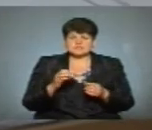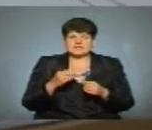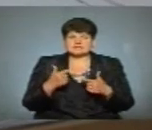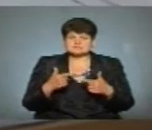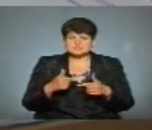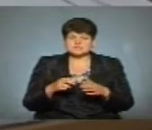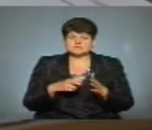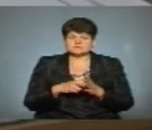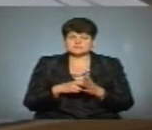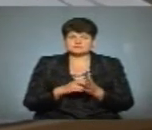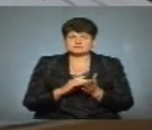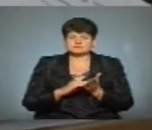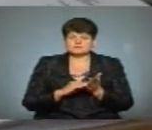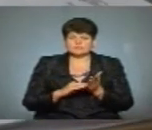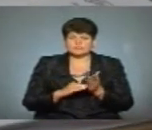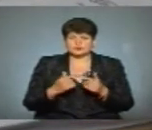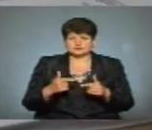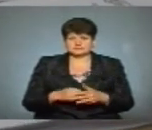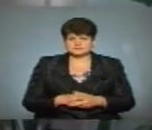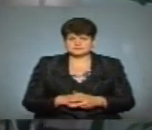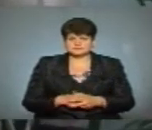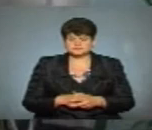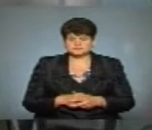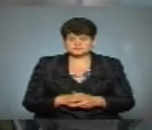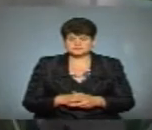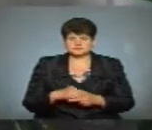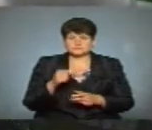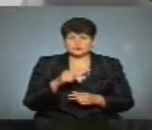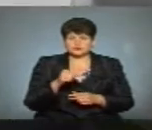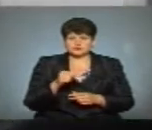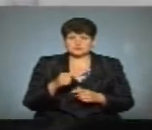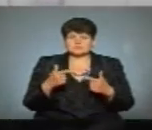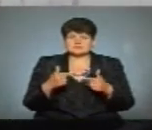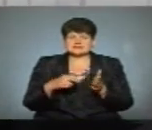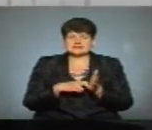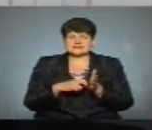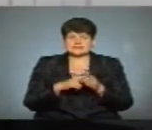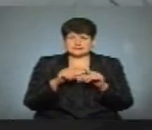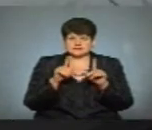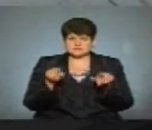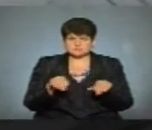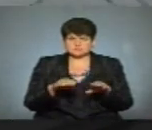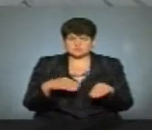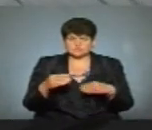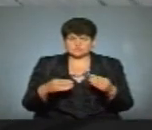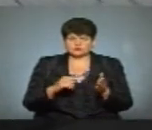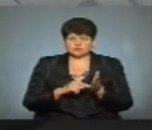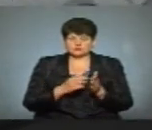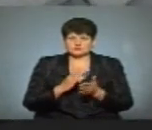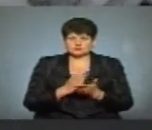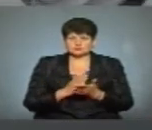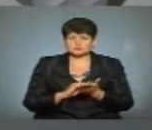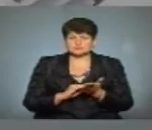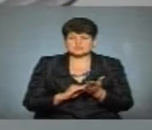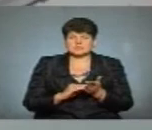про складання єдиного вступного іспиту. Ось тут у нас такі екзаменаційні листки ми їм видаємо. В довідці буде вказано